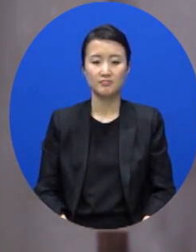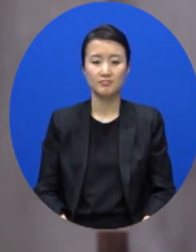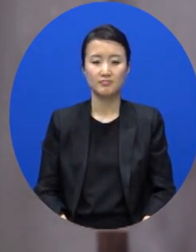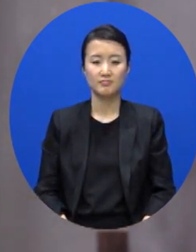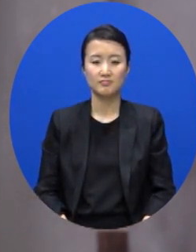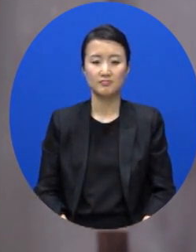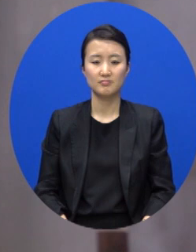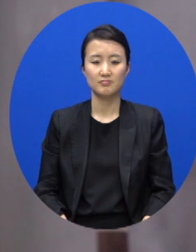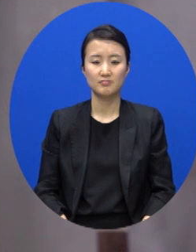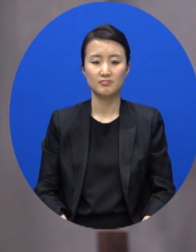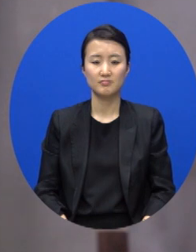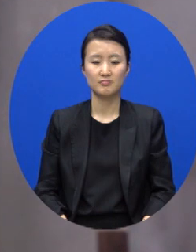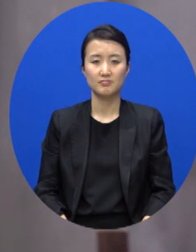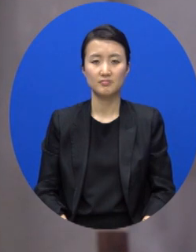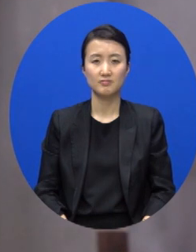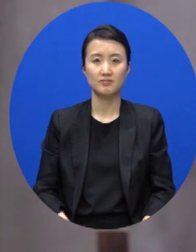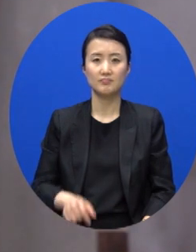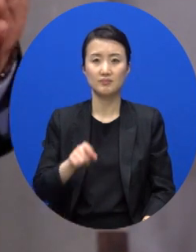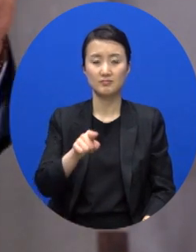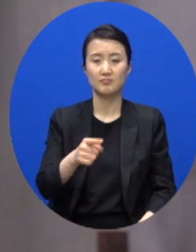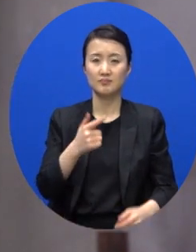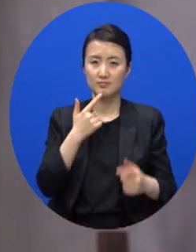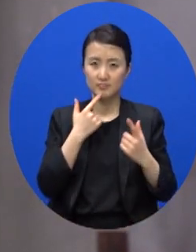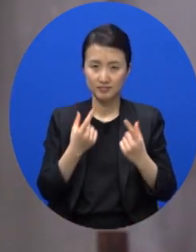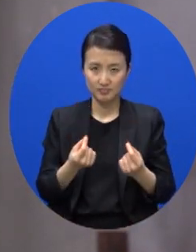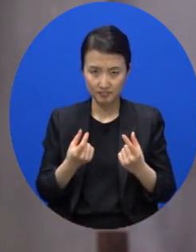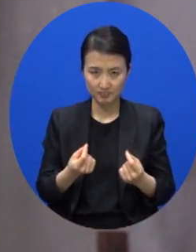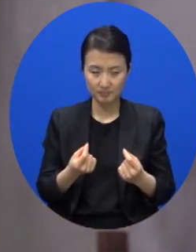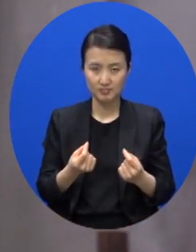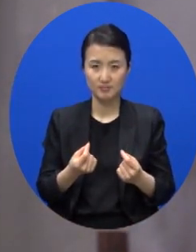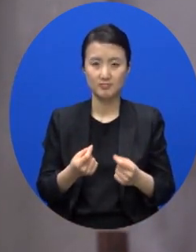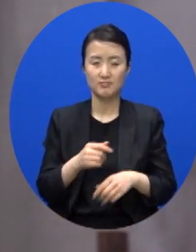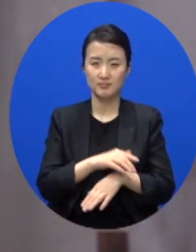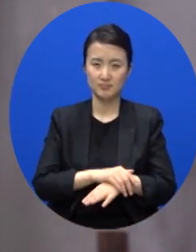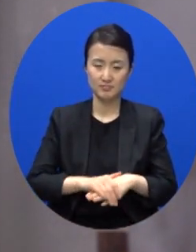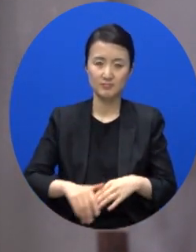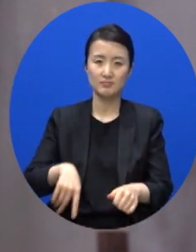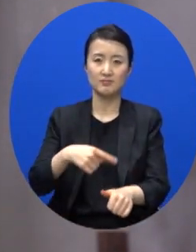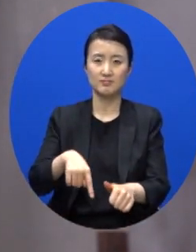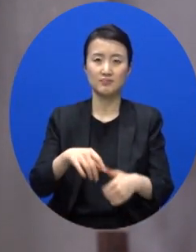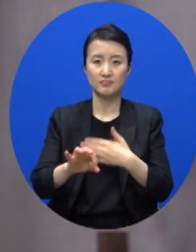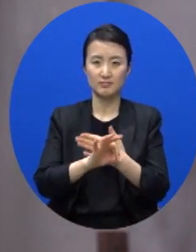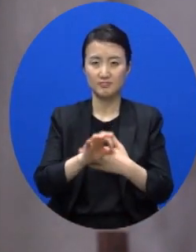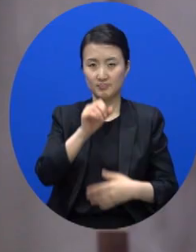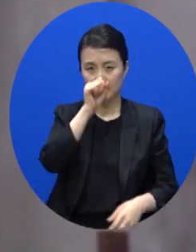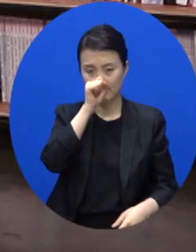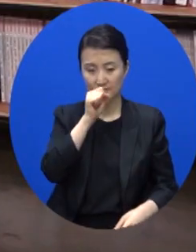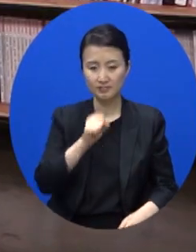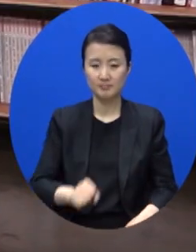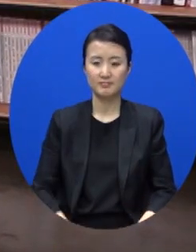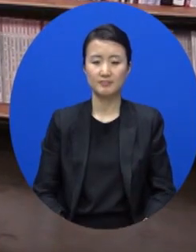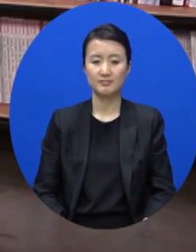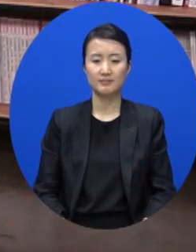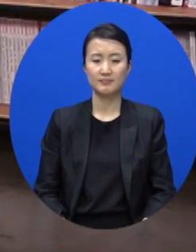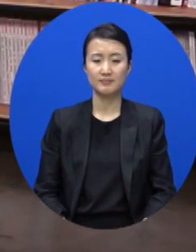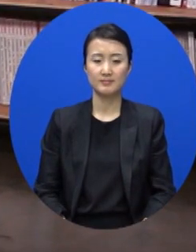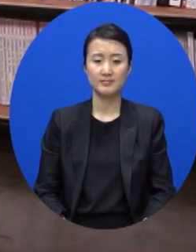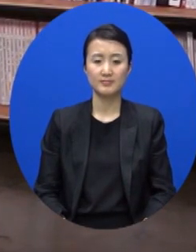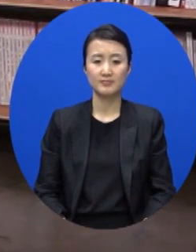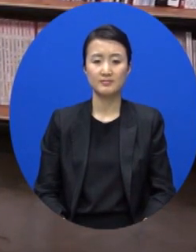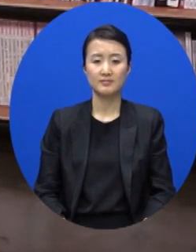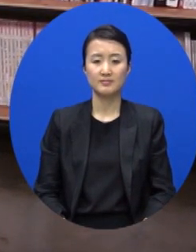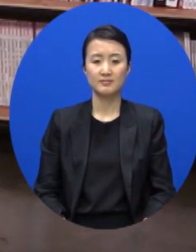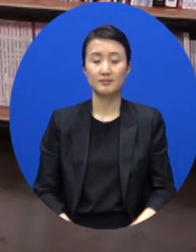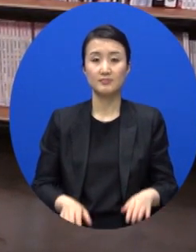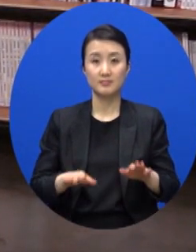후학들을 가르치고 그런 후학들이 나와주셨으면 좋겠습니다. 오늘